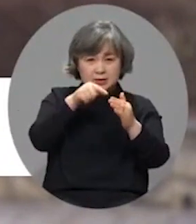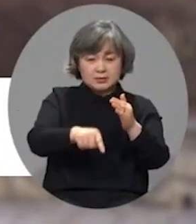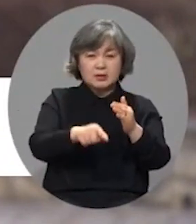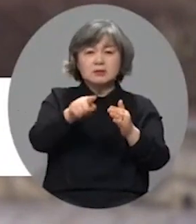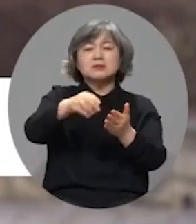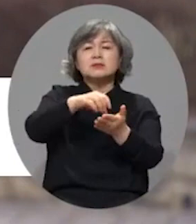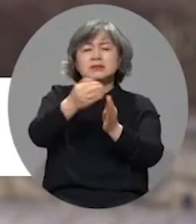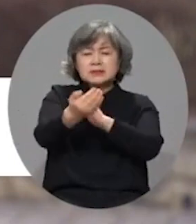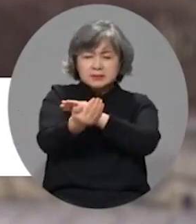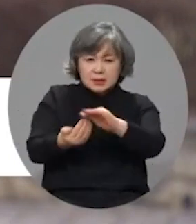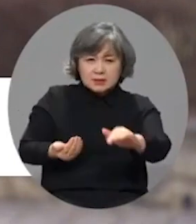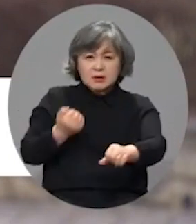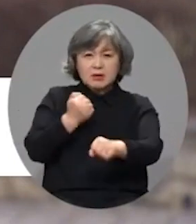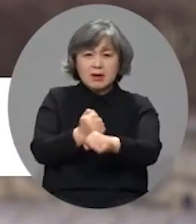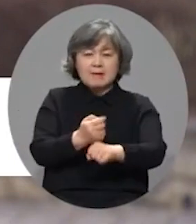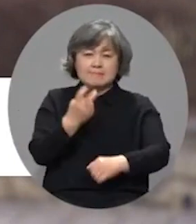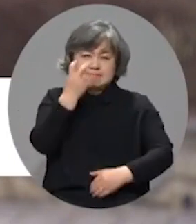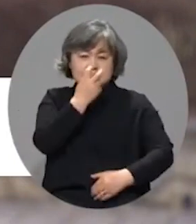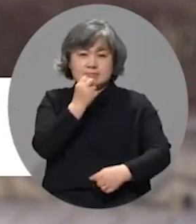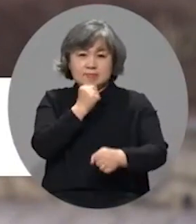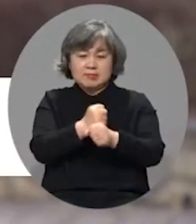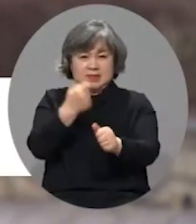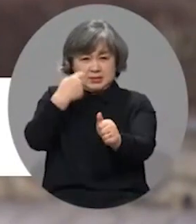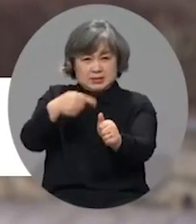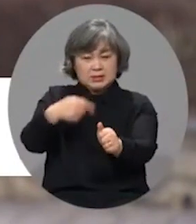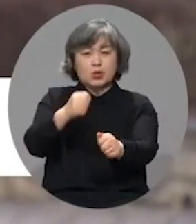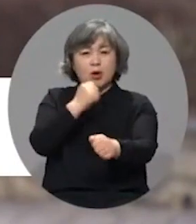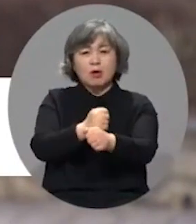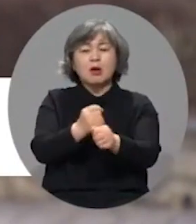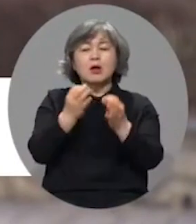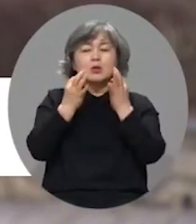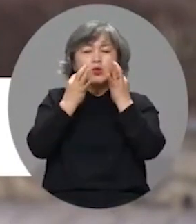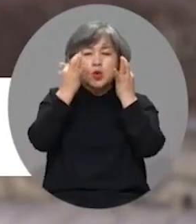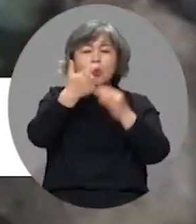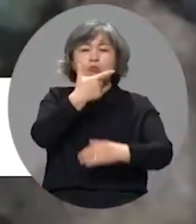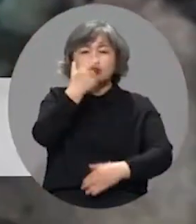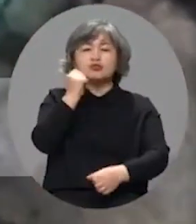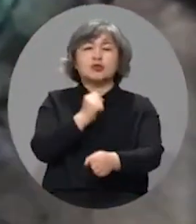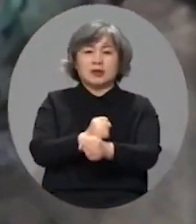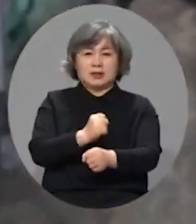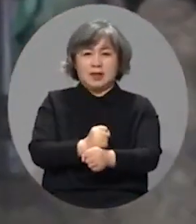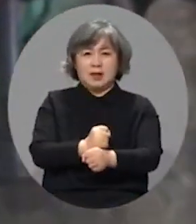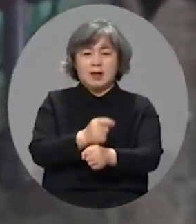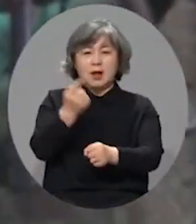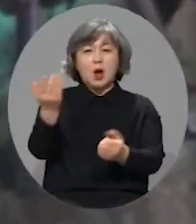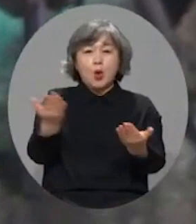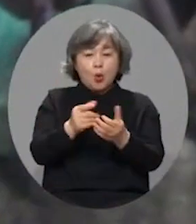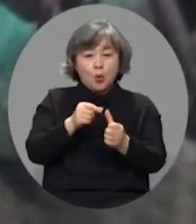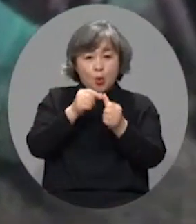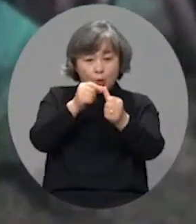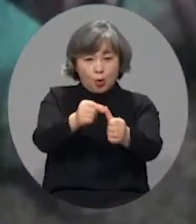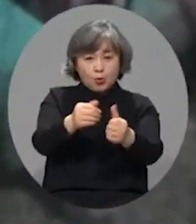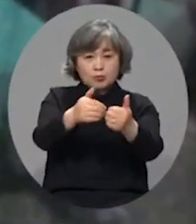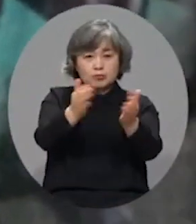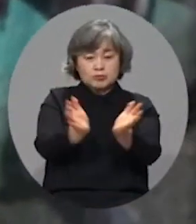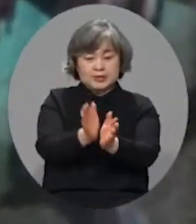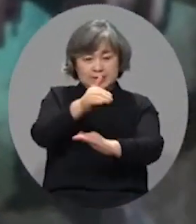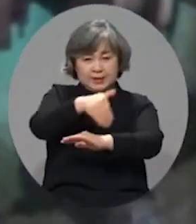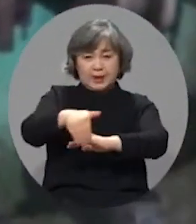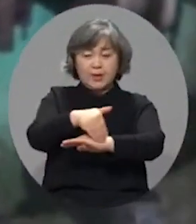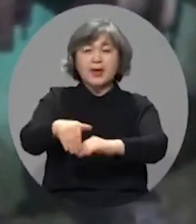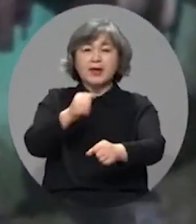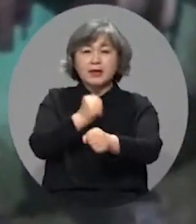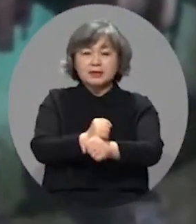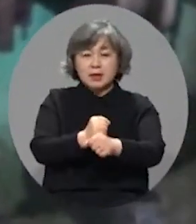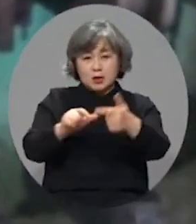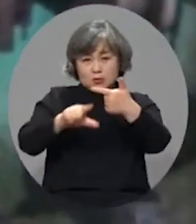그 사전에 그 단속을 하거나 지도를 하거나 그런 노력들이 부족했다. 고용노동부는 올해도 계획을 수립해